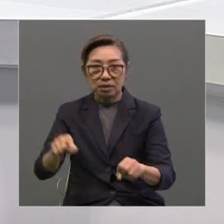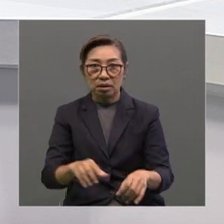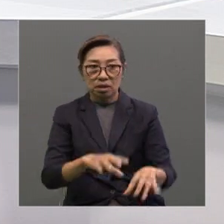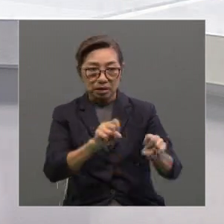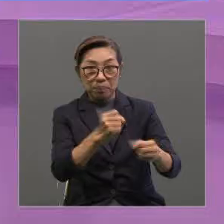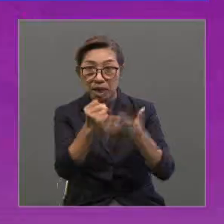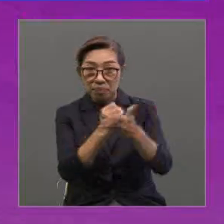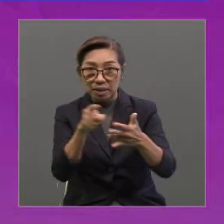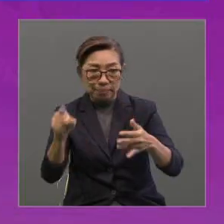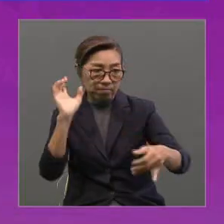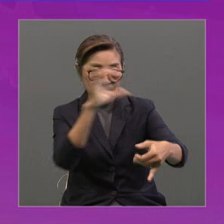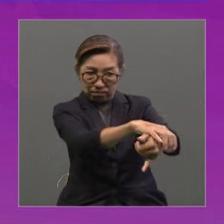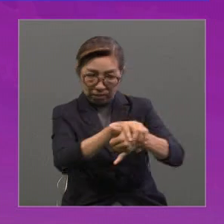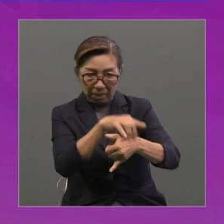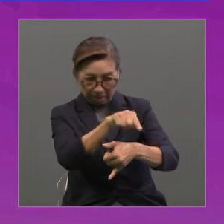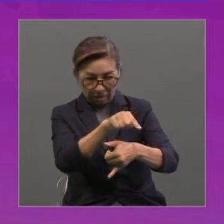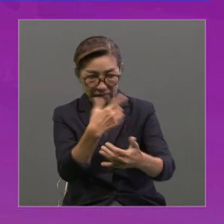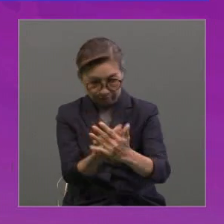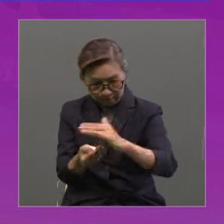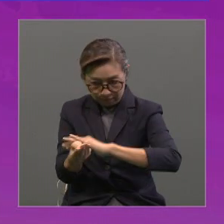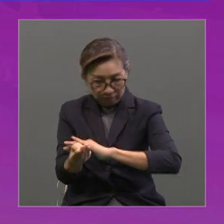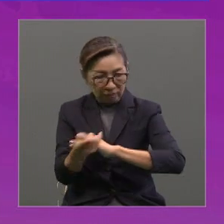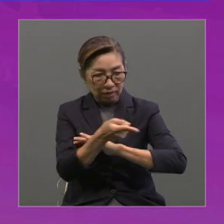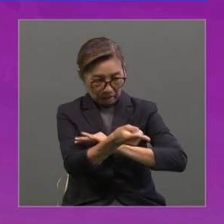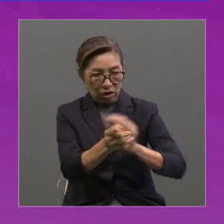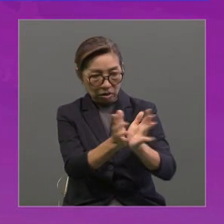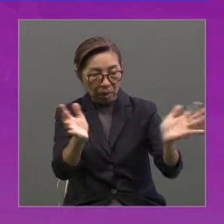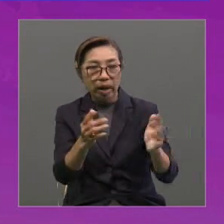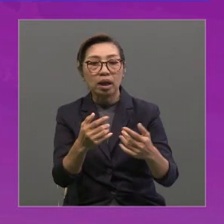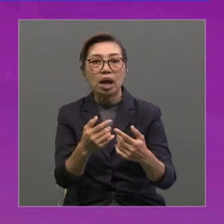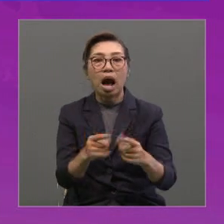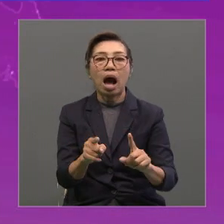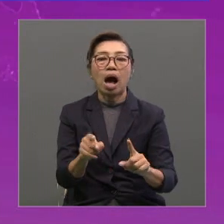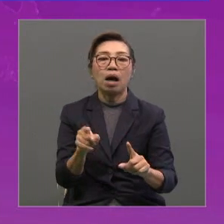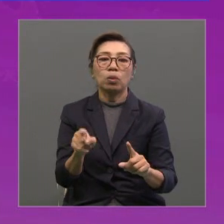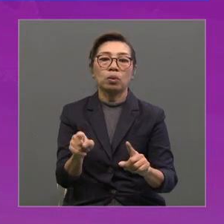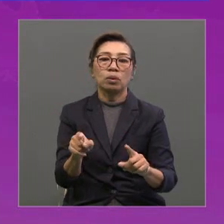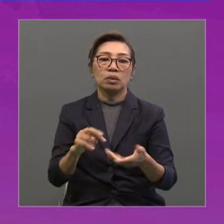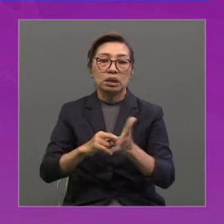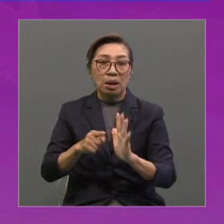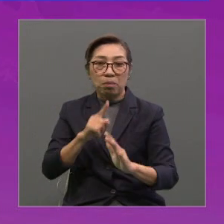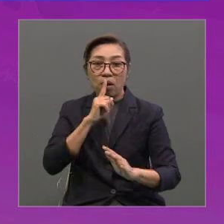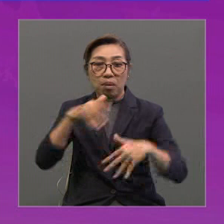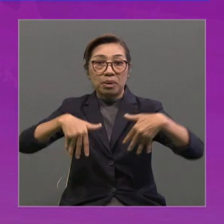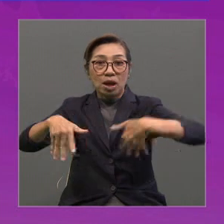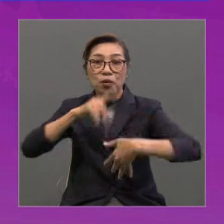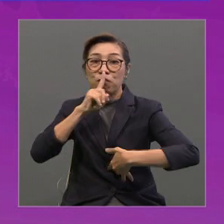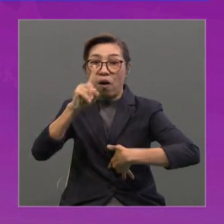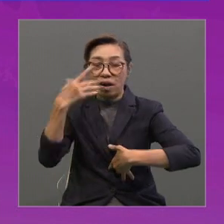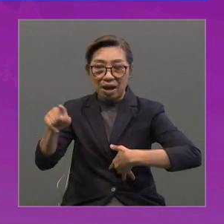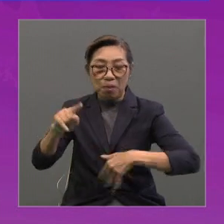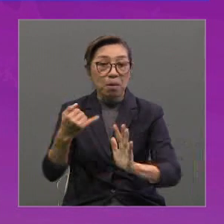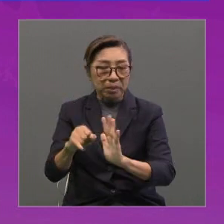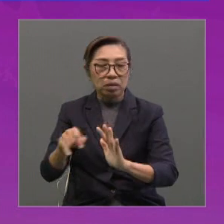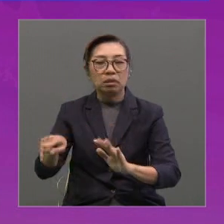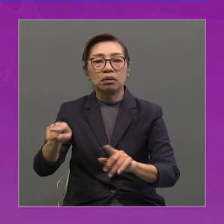หาเพื่แกกการปลอยตัวแต่ว่ากลายเป็นว่า มีแค่หนงสือสั่งยาย ไม่มีการต่างคณะกรรมการ สอบสวนทั้งทางวิไหน